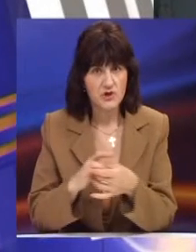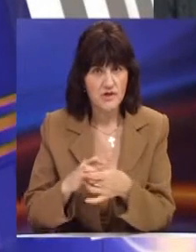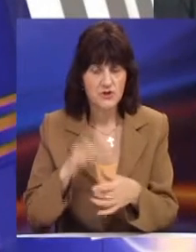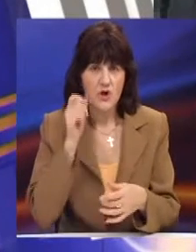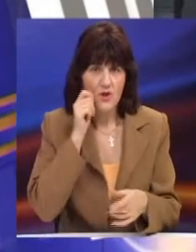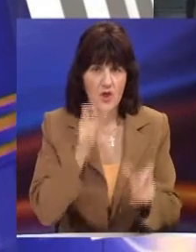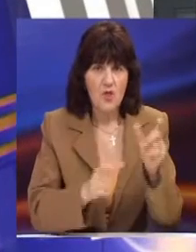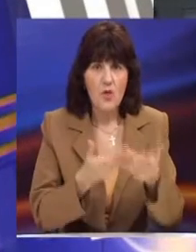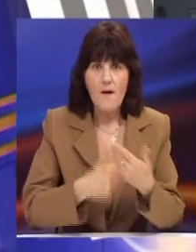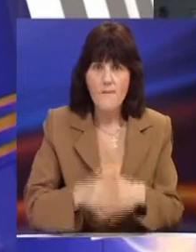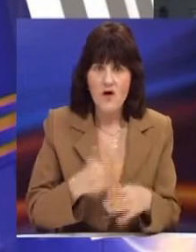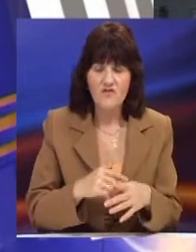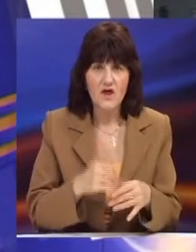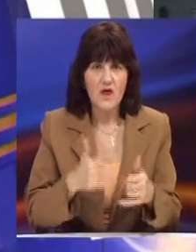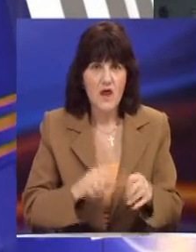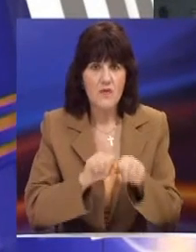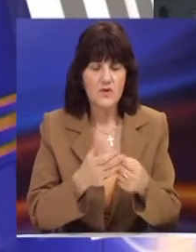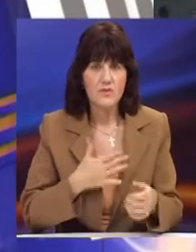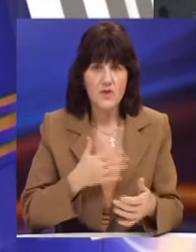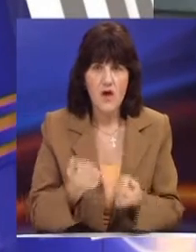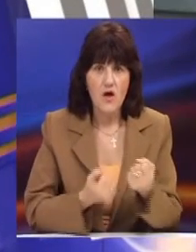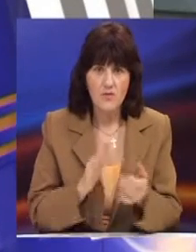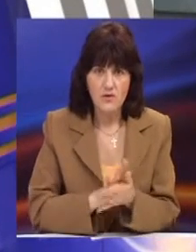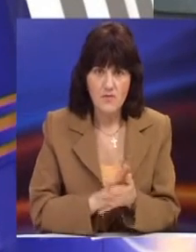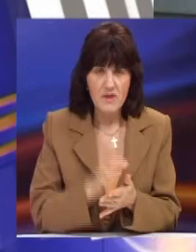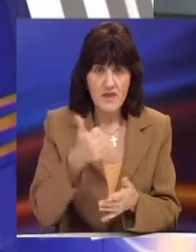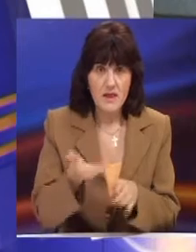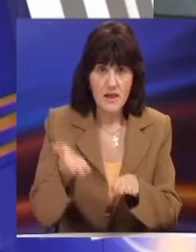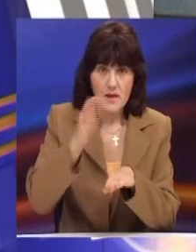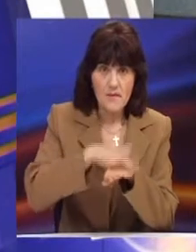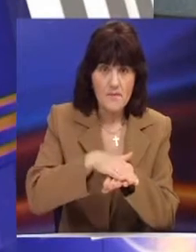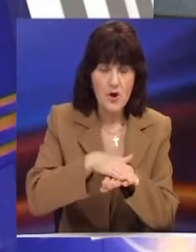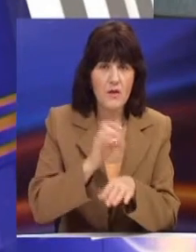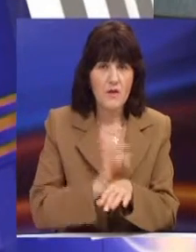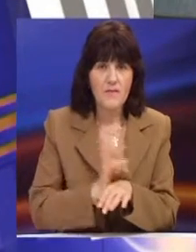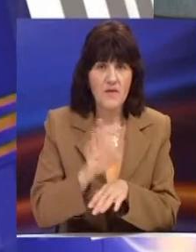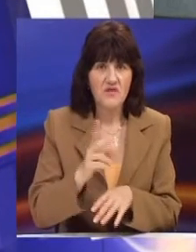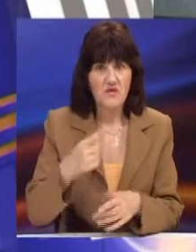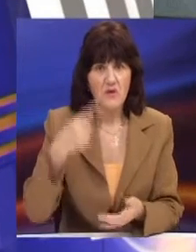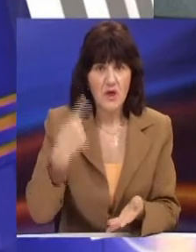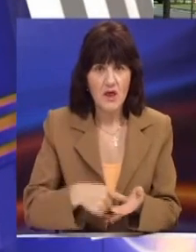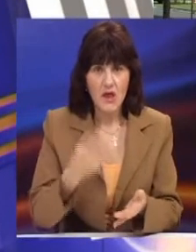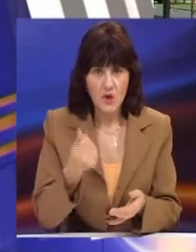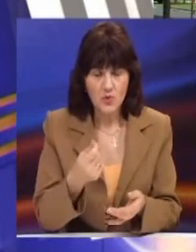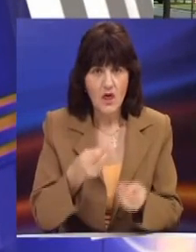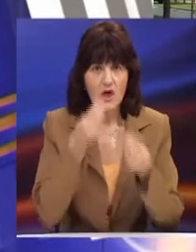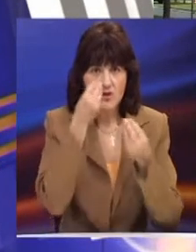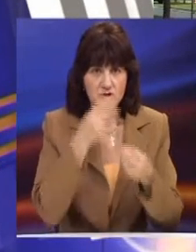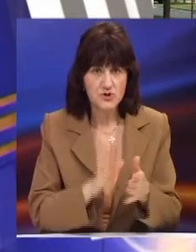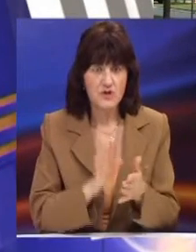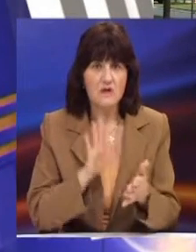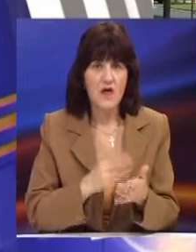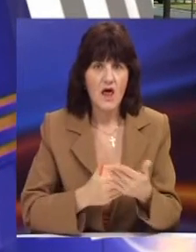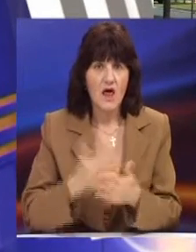dešava da se građani povrede ili oštete automobil. Jedan poklopac može da se proda za manje od 1000 dinara, a šteta koju